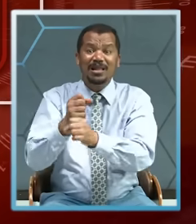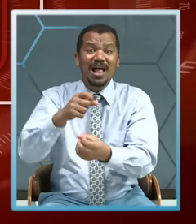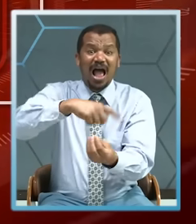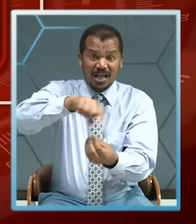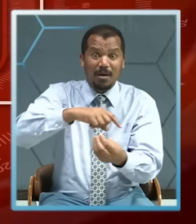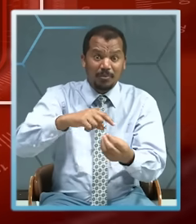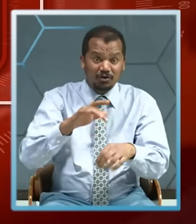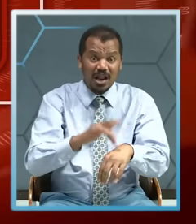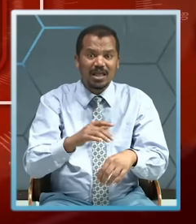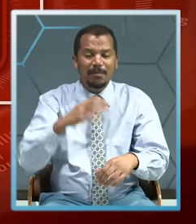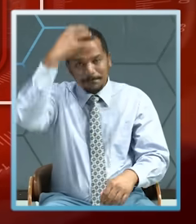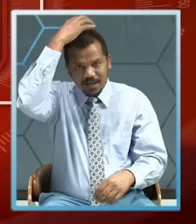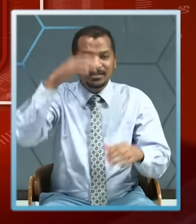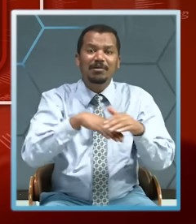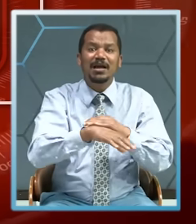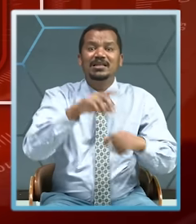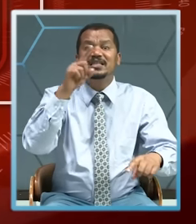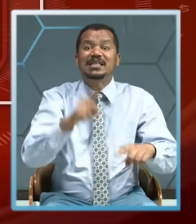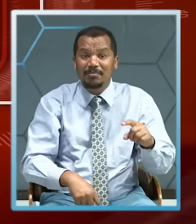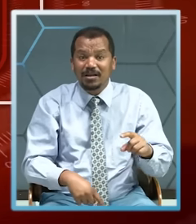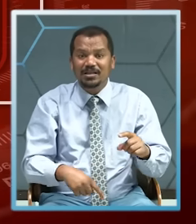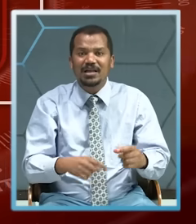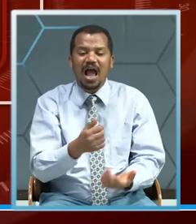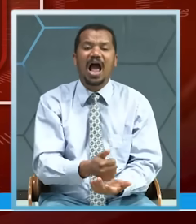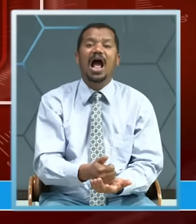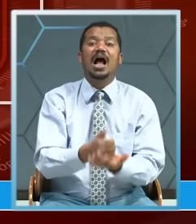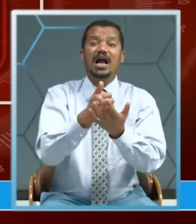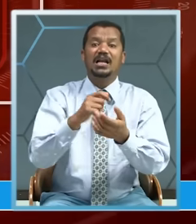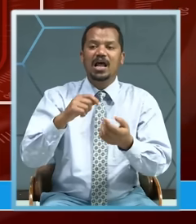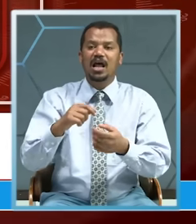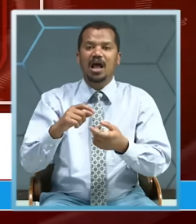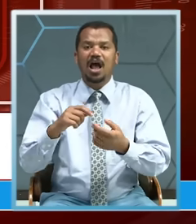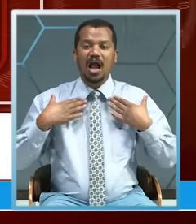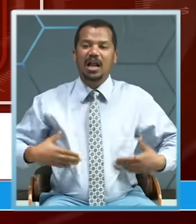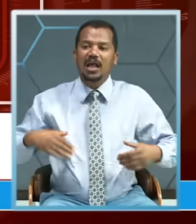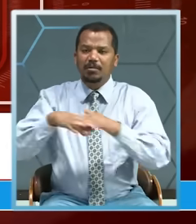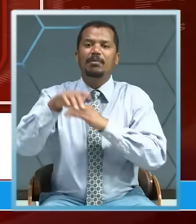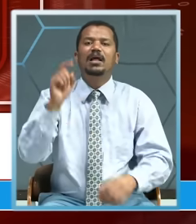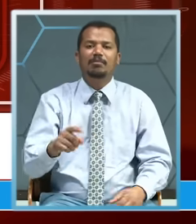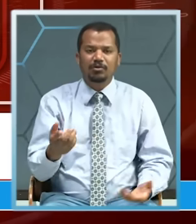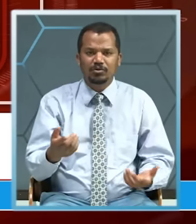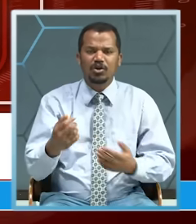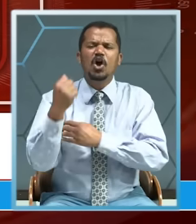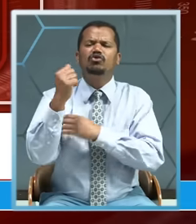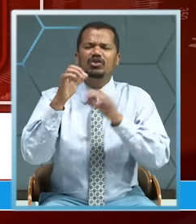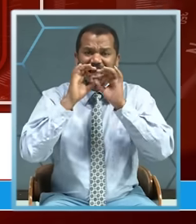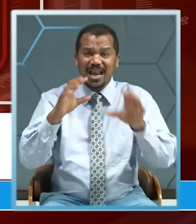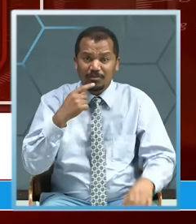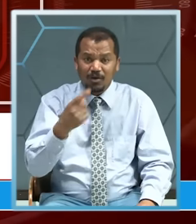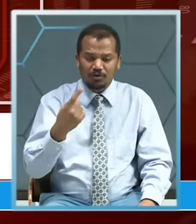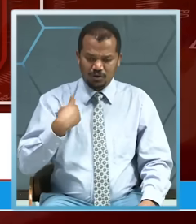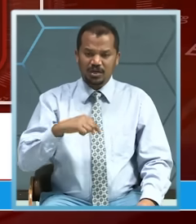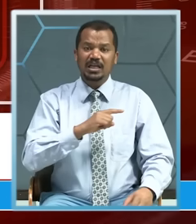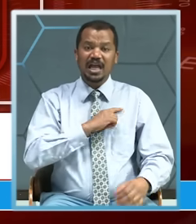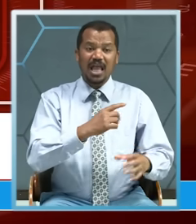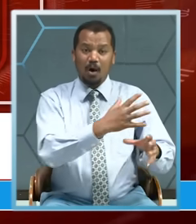ቡድን በተያዙ አካባቢዎች ላይ መንግስት መግባት ስለማይችል አጋር አካላት መግባት አለባቸው ምንለውም ለዚህ ነው። አይደለም ሪሶርስ የለንም ካሉ